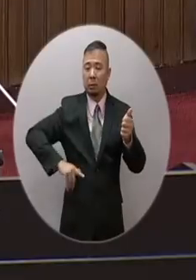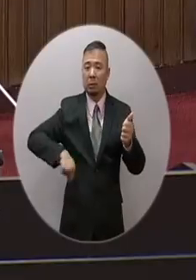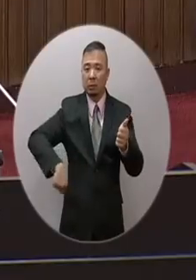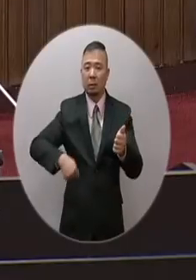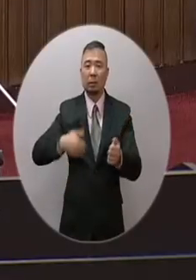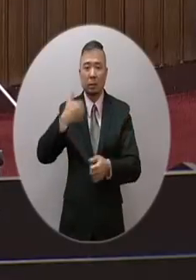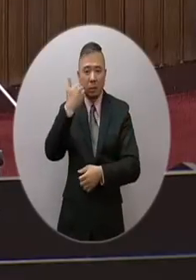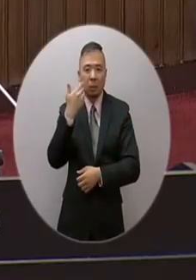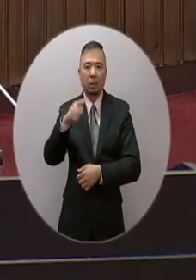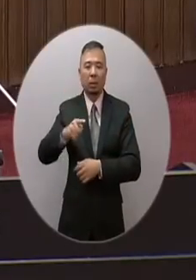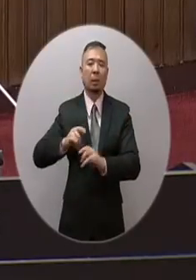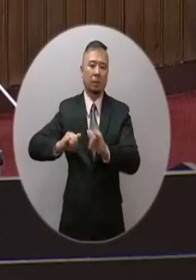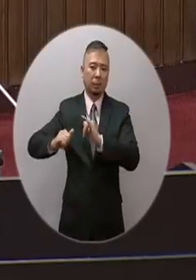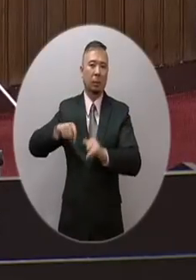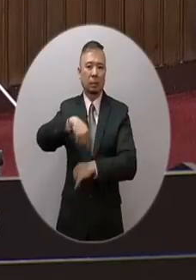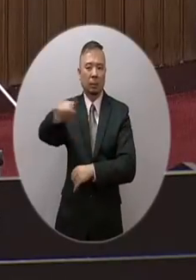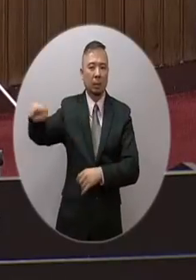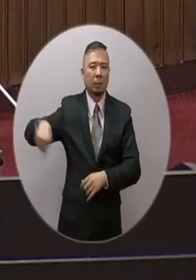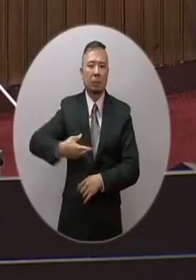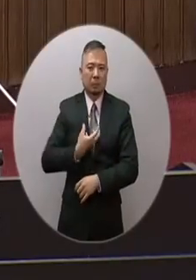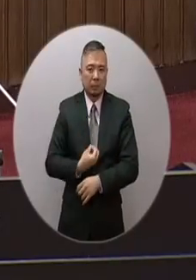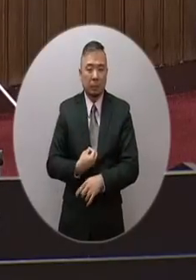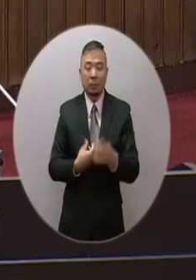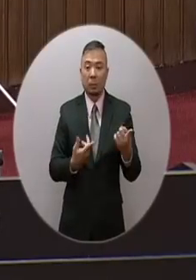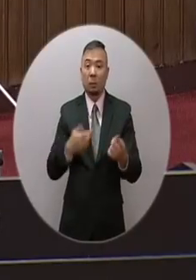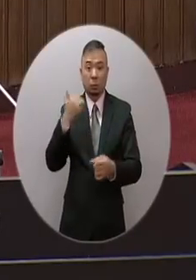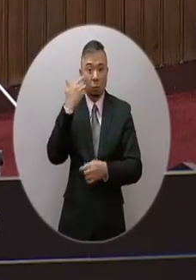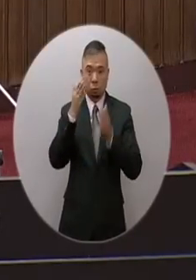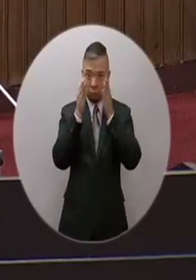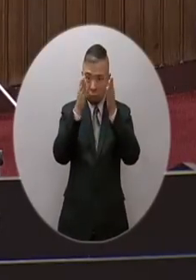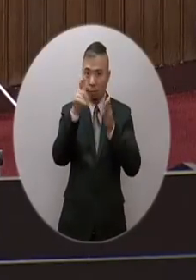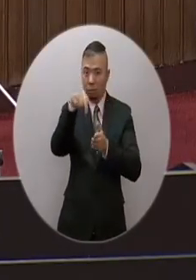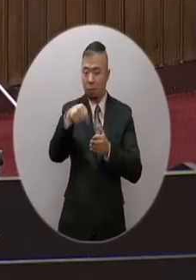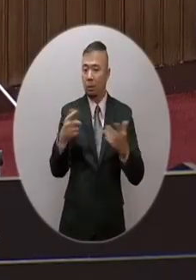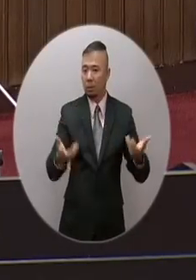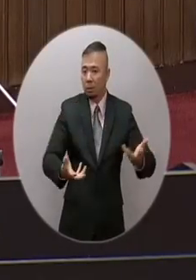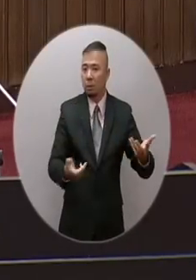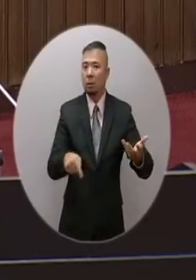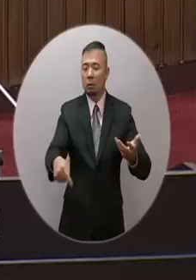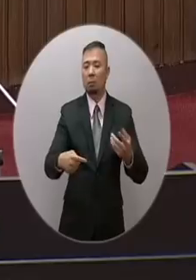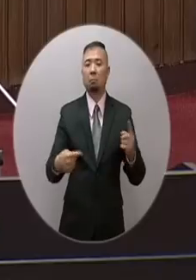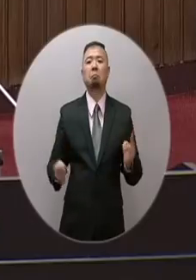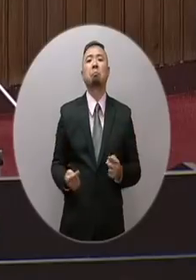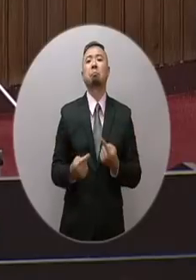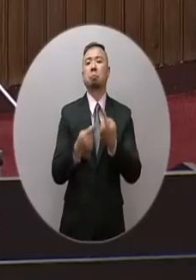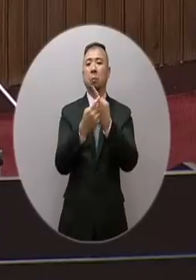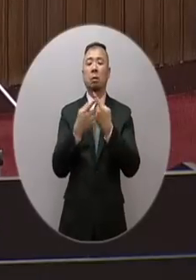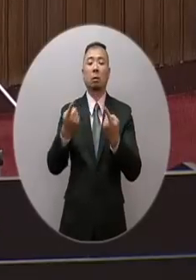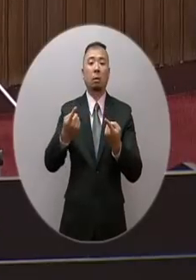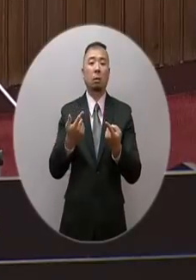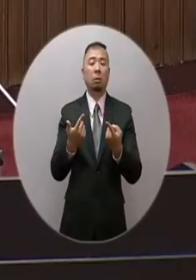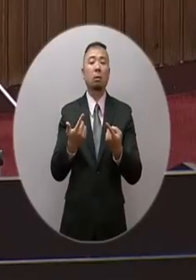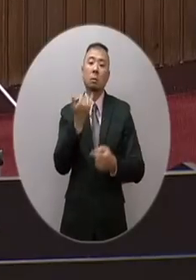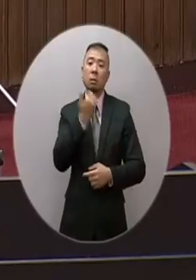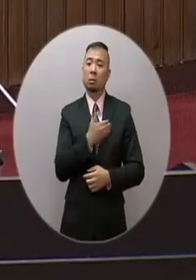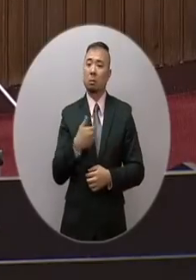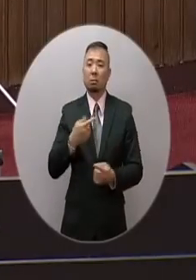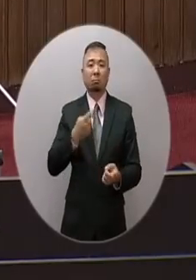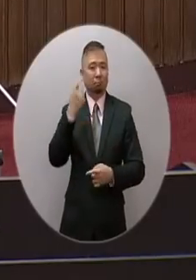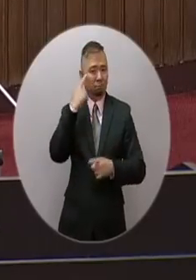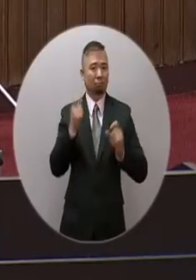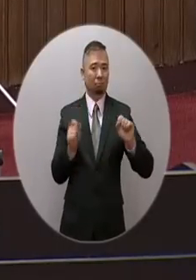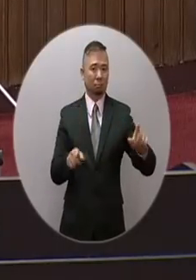不同的人，如果是就事论事辩论，纵因观点有所不同，还